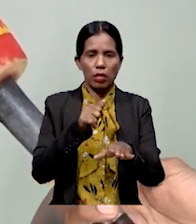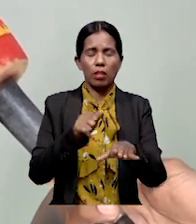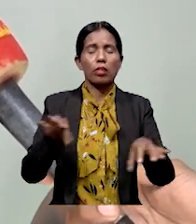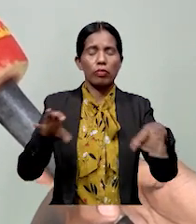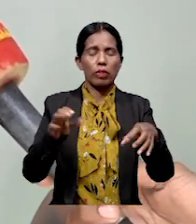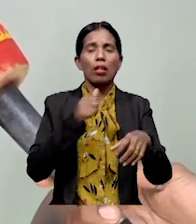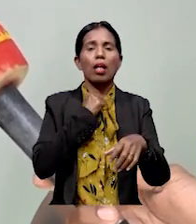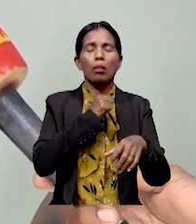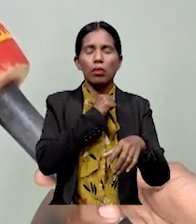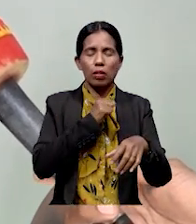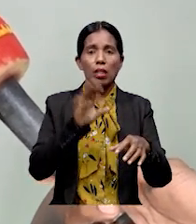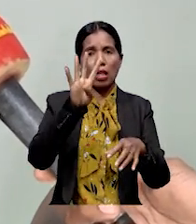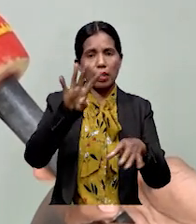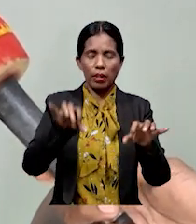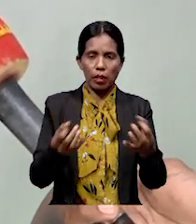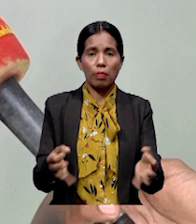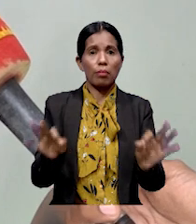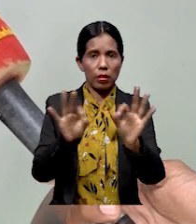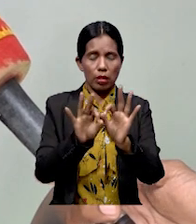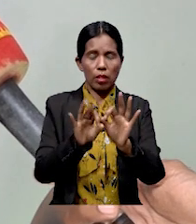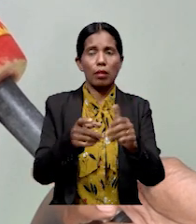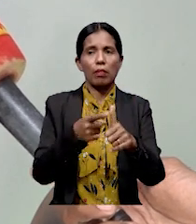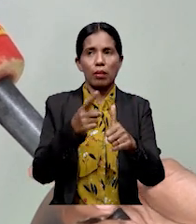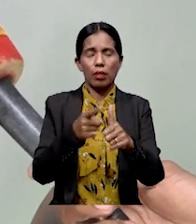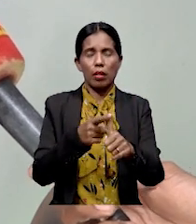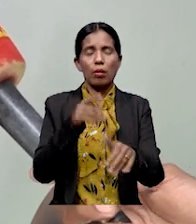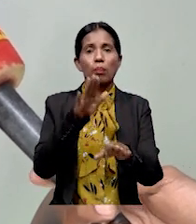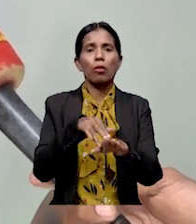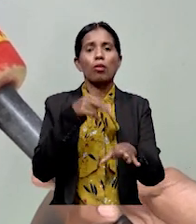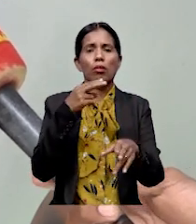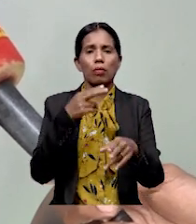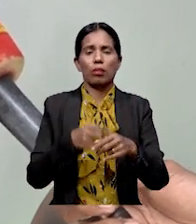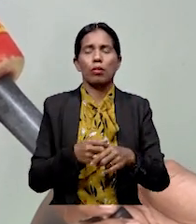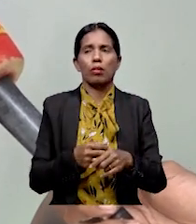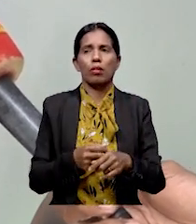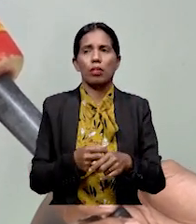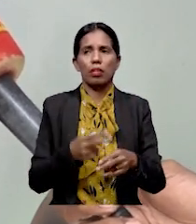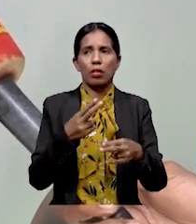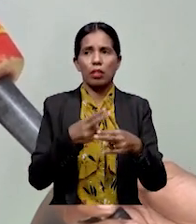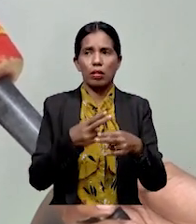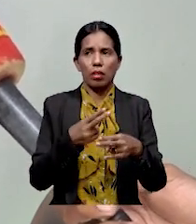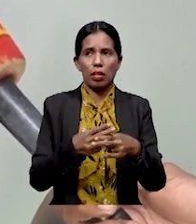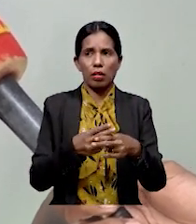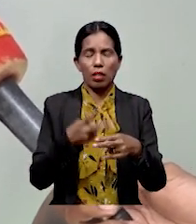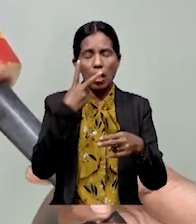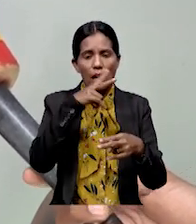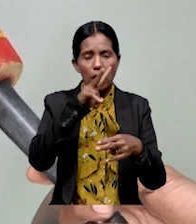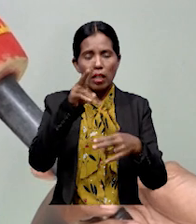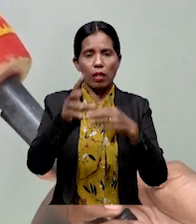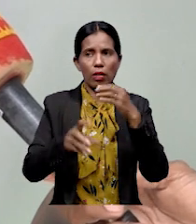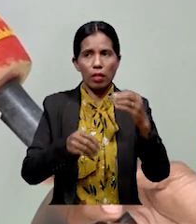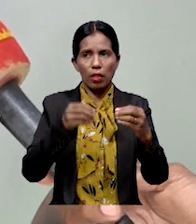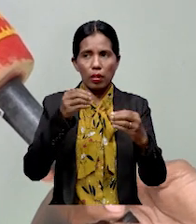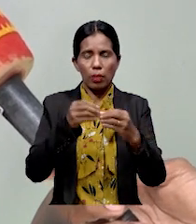ne iha nini buat hat important. Primero maka bolunaran obras missionaris ba propagasaun da